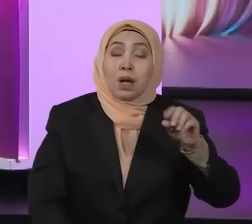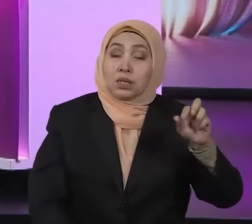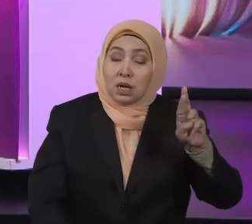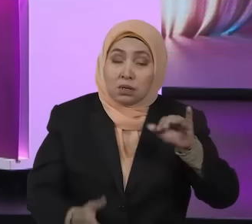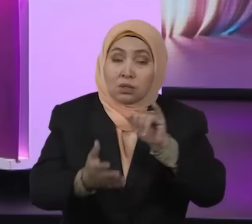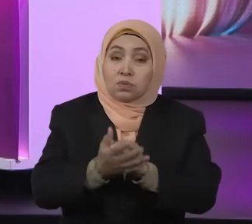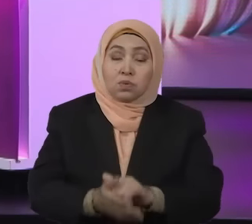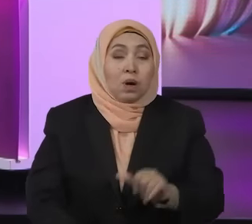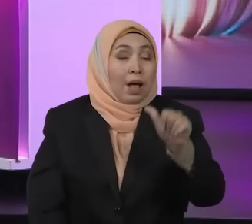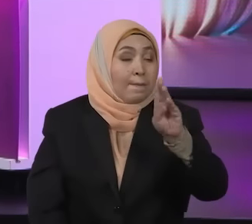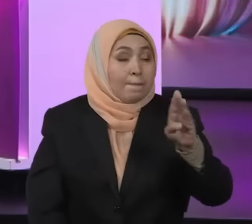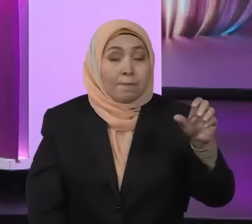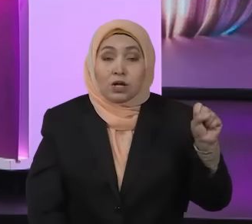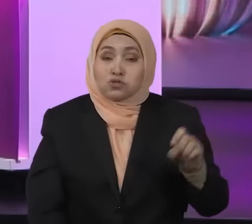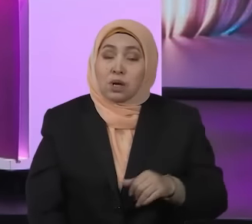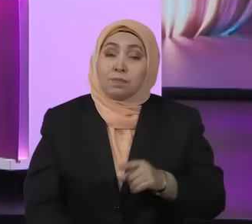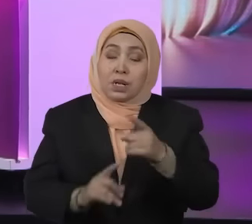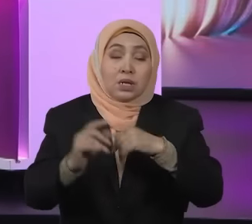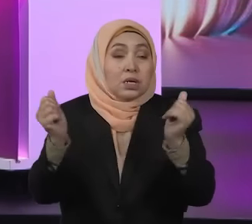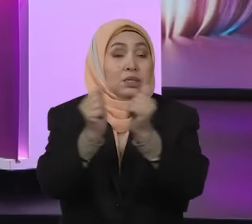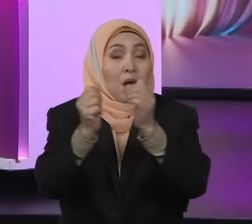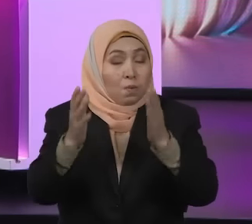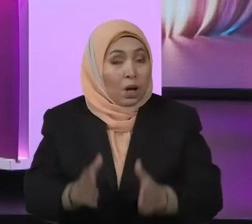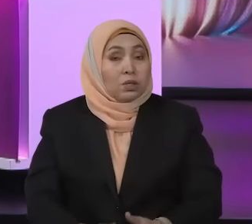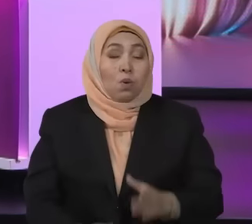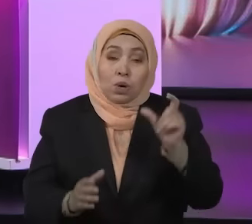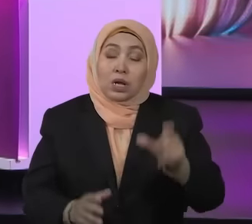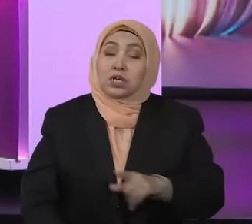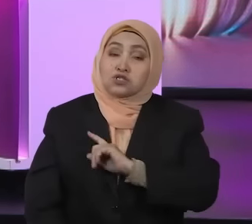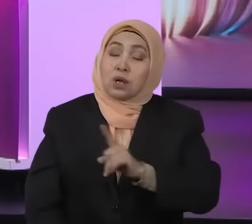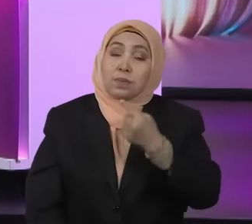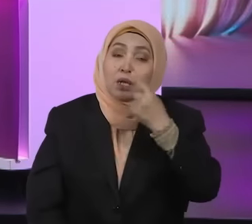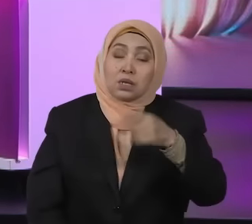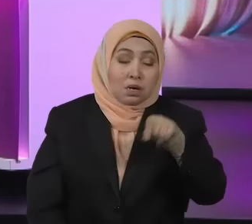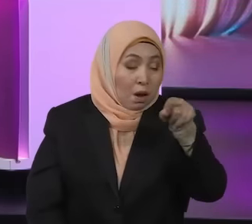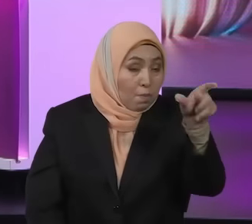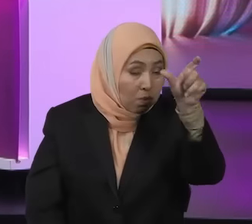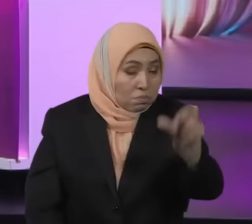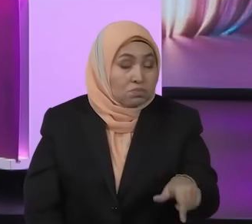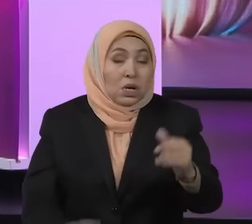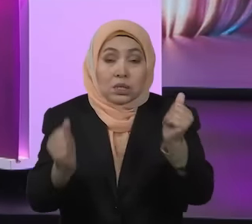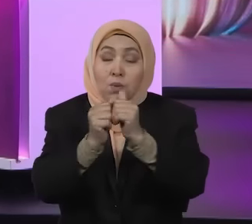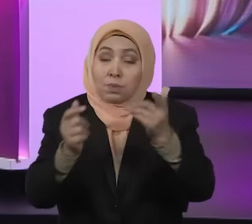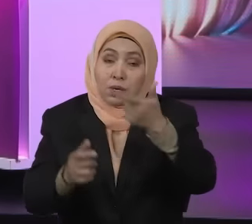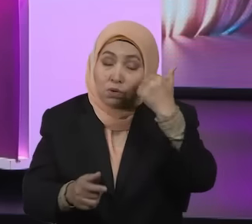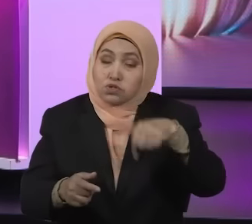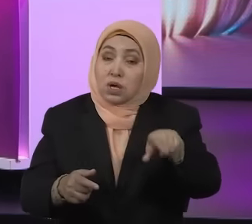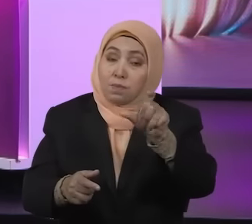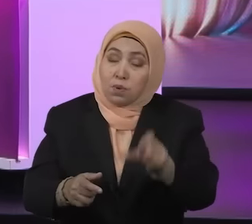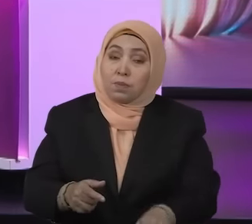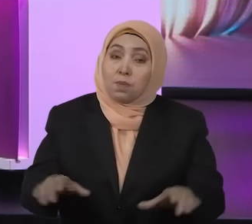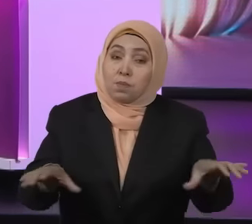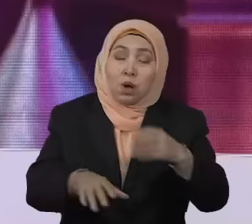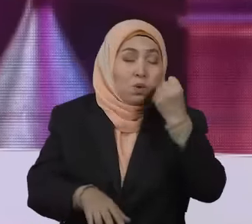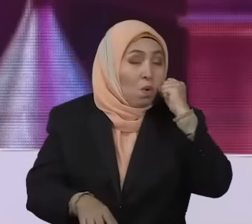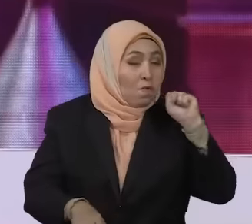iaitu Abbas, dia kata bila jadi tawan itu, orang Islam kata bahawa kamu ini ditawan kerana kamu ini